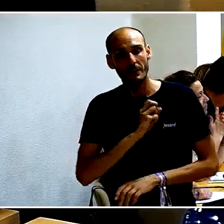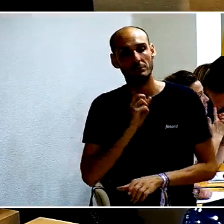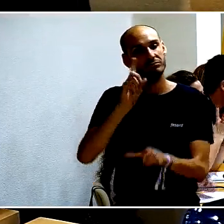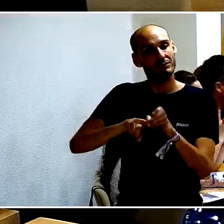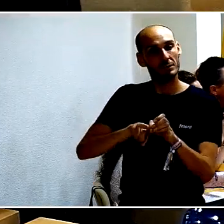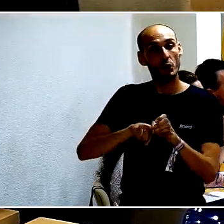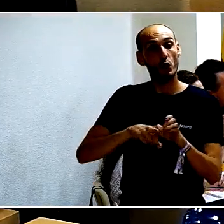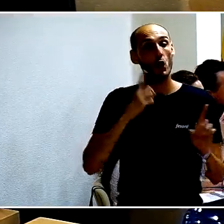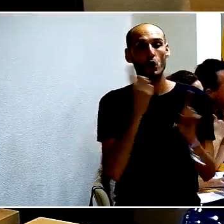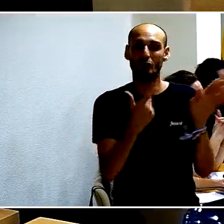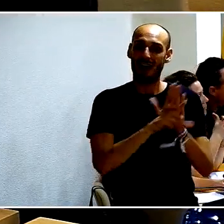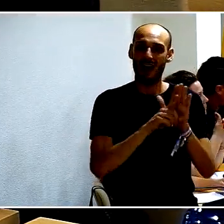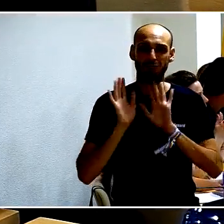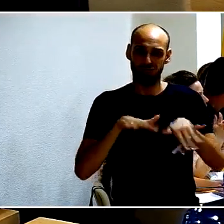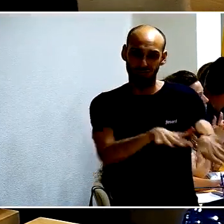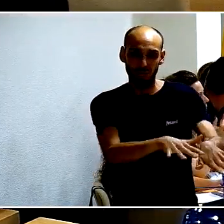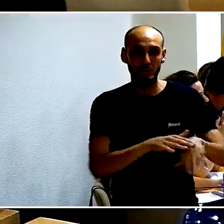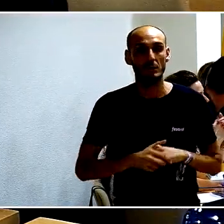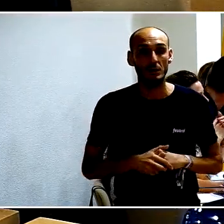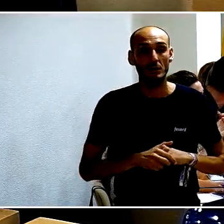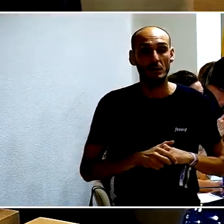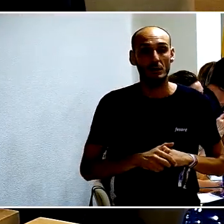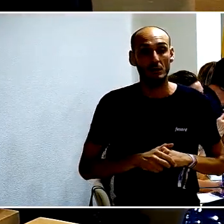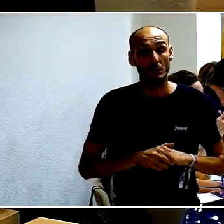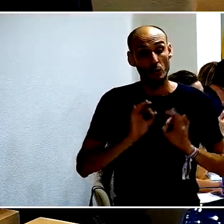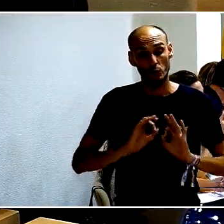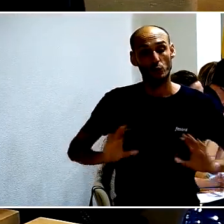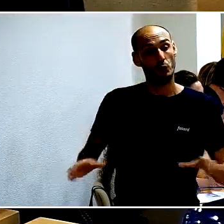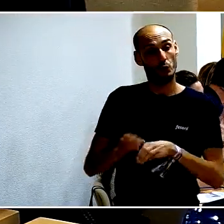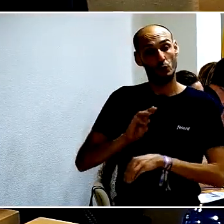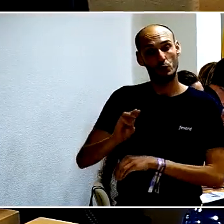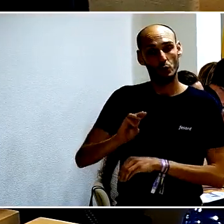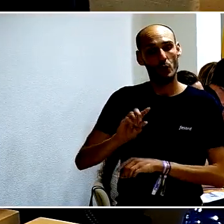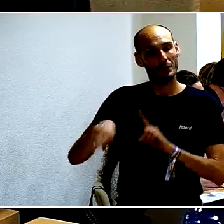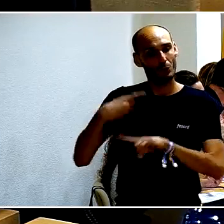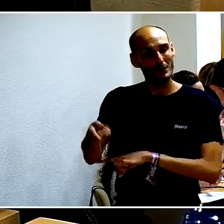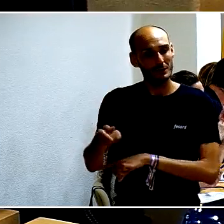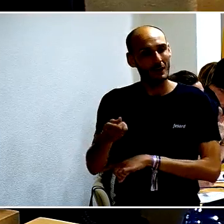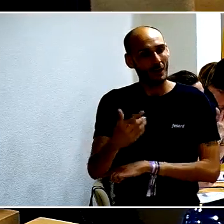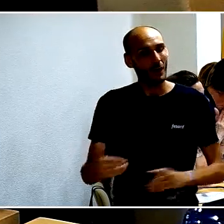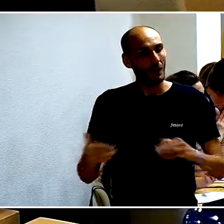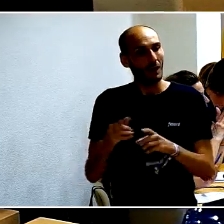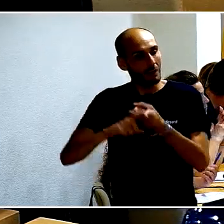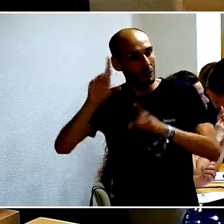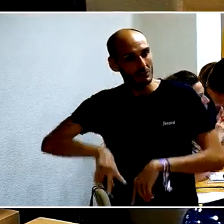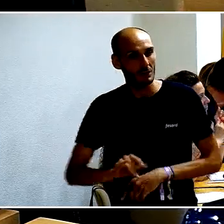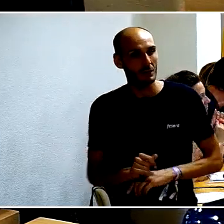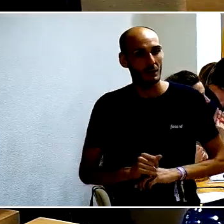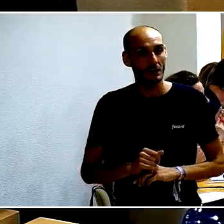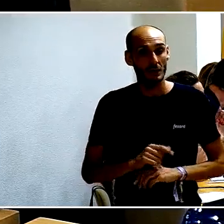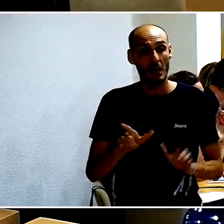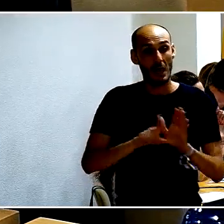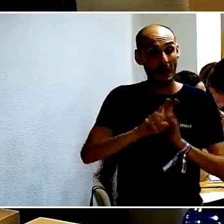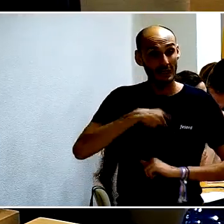llei, llei que després ministres del propi partit han utilitzat per a formalitzar les seues unions. A la llei trans d'aquesta comunitat van